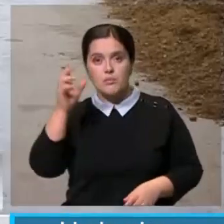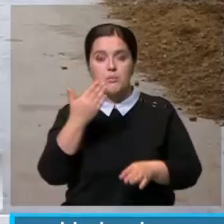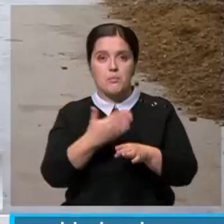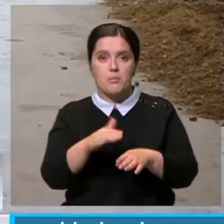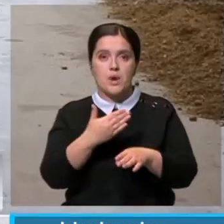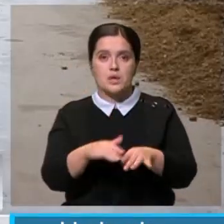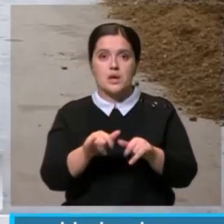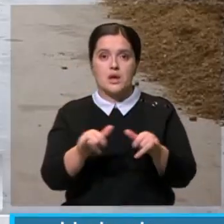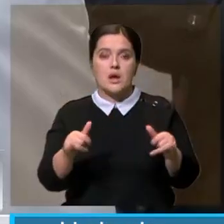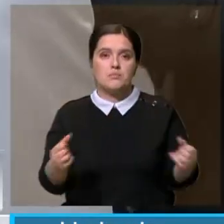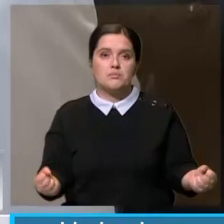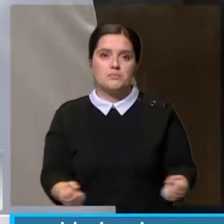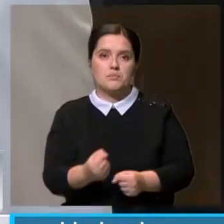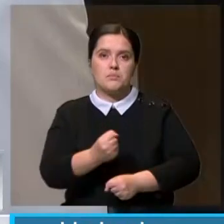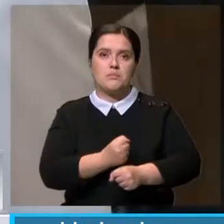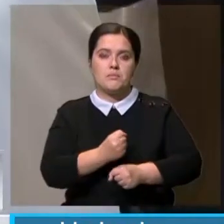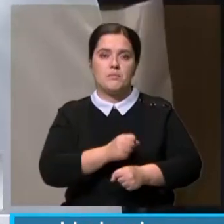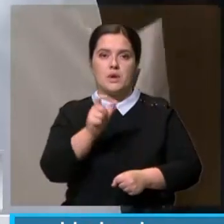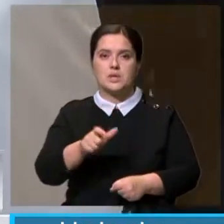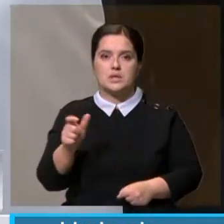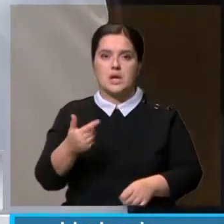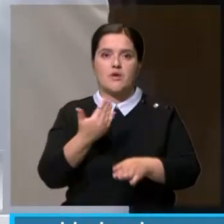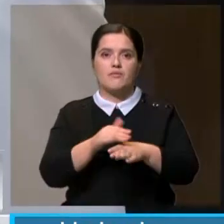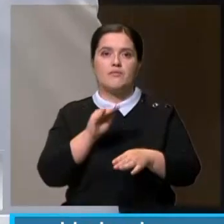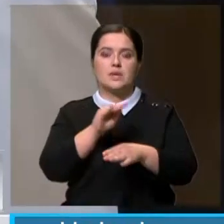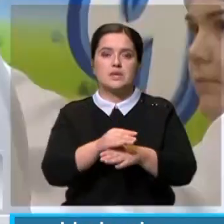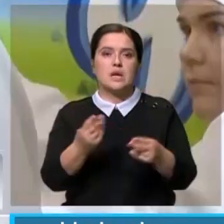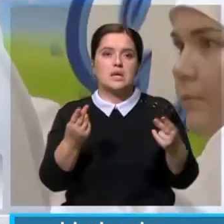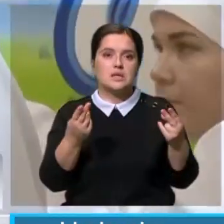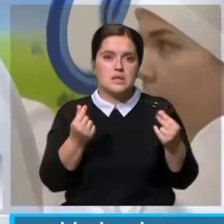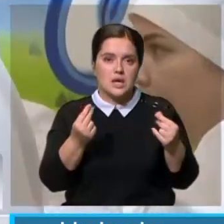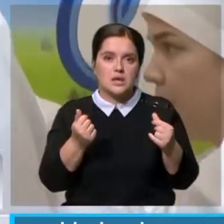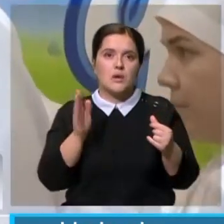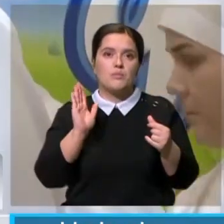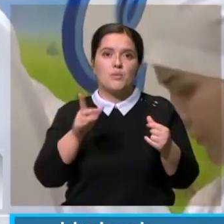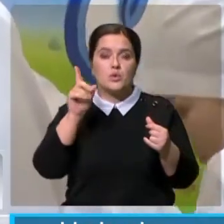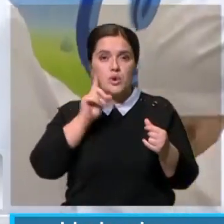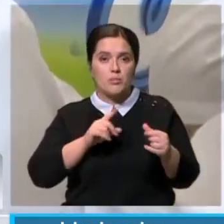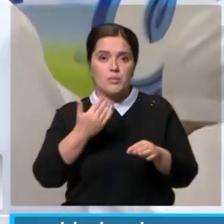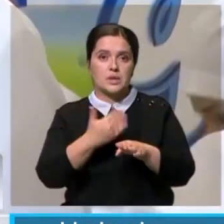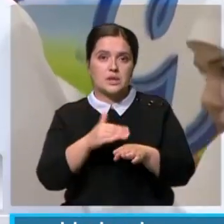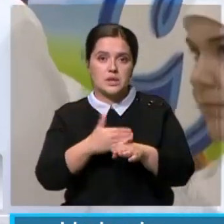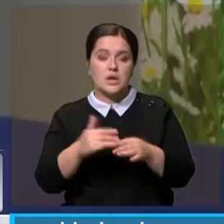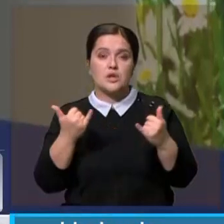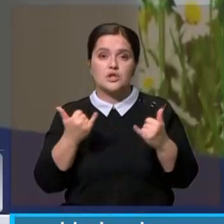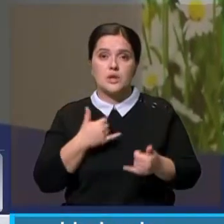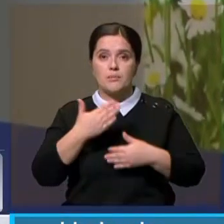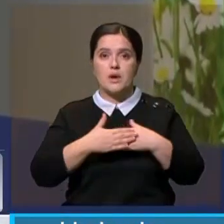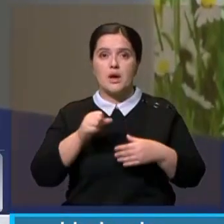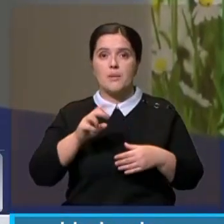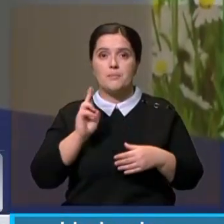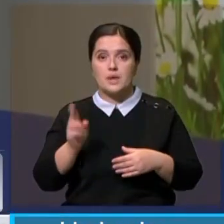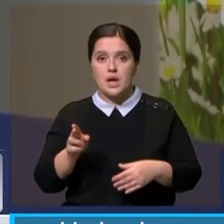отметил, государство будет поэтапно расширять поддержку производителей. Выделят дополнительные субсидии и повысят доступность кредитных